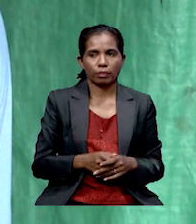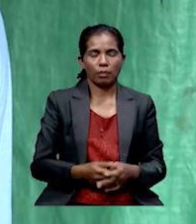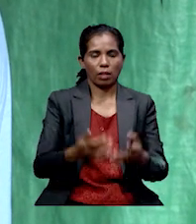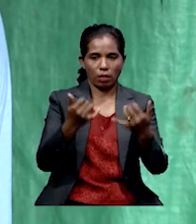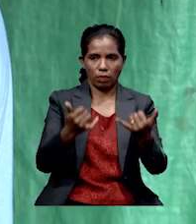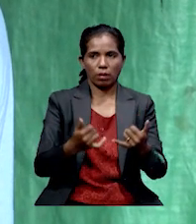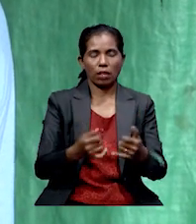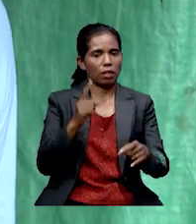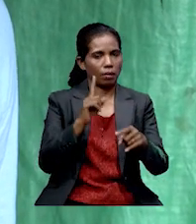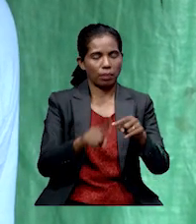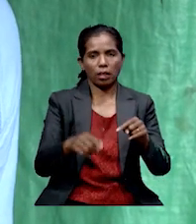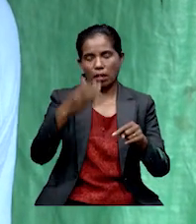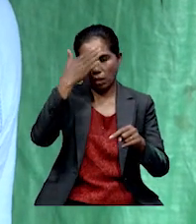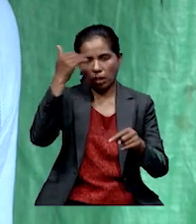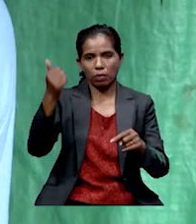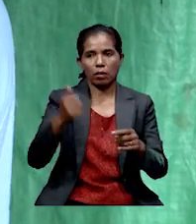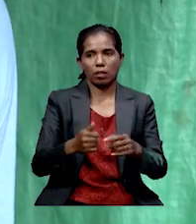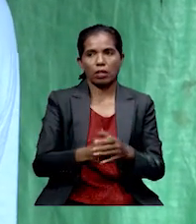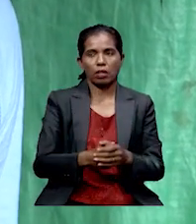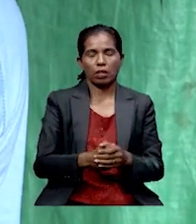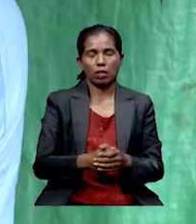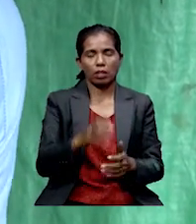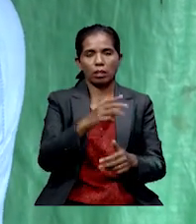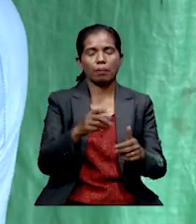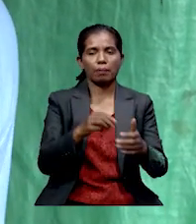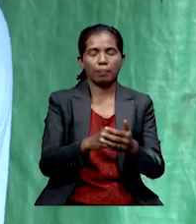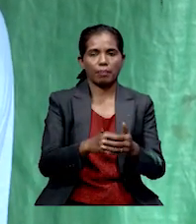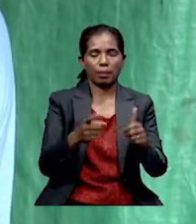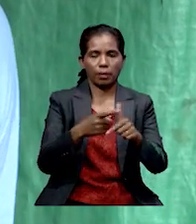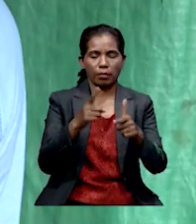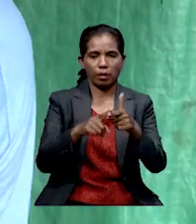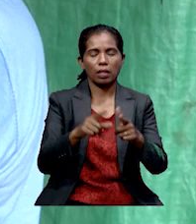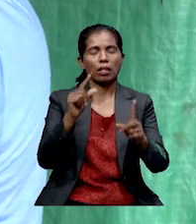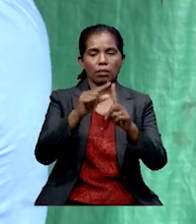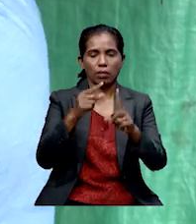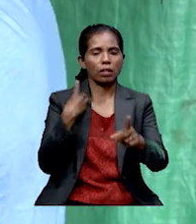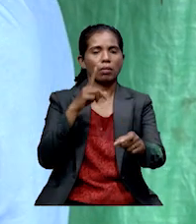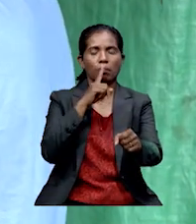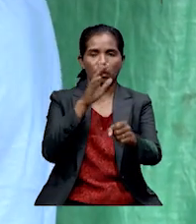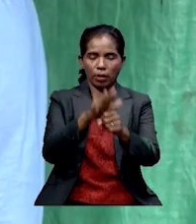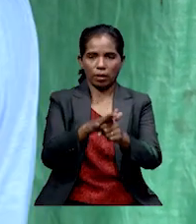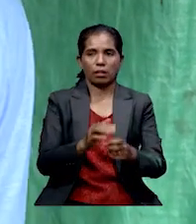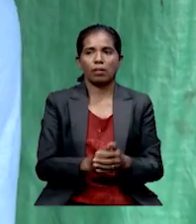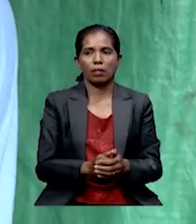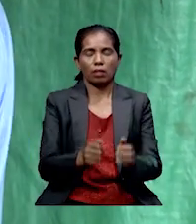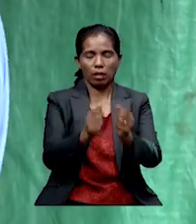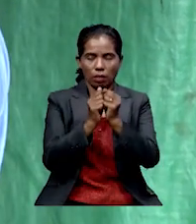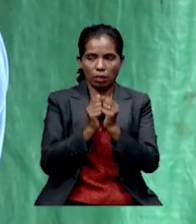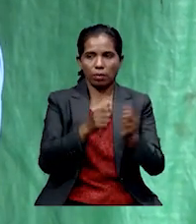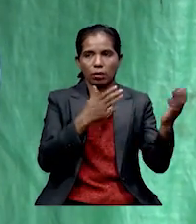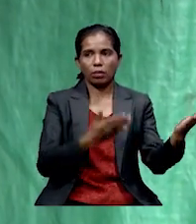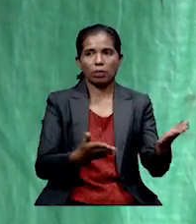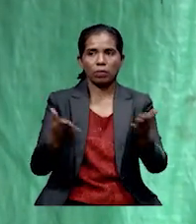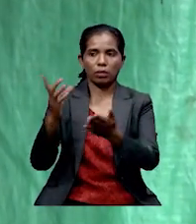dadau keta halua, i a campaina primeira segunda volta, liafua nebeita promete ba malu, ida, Hamoto Glore